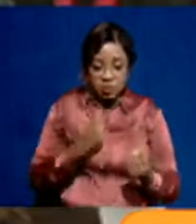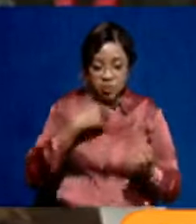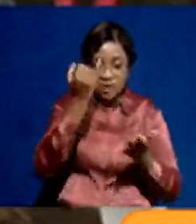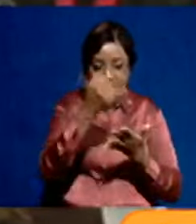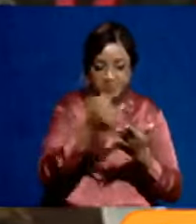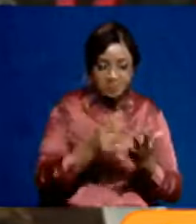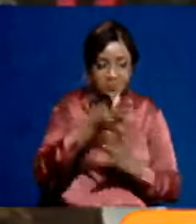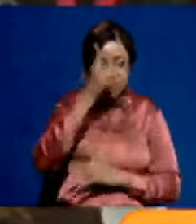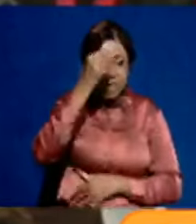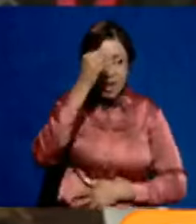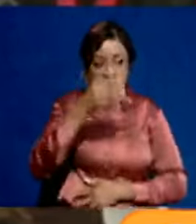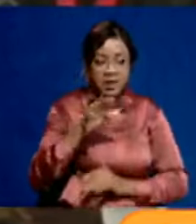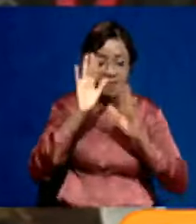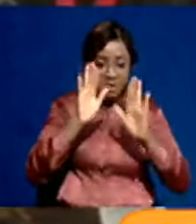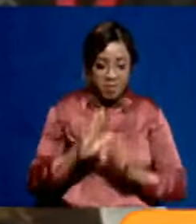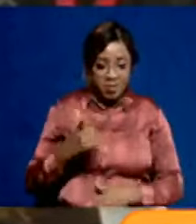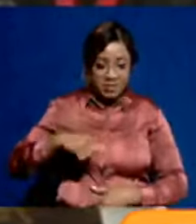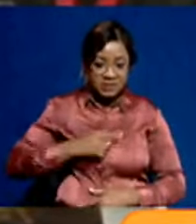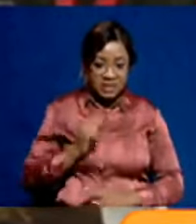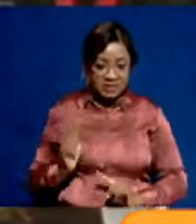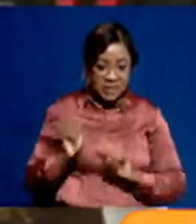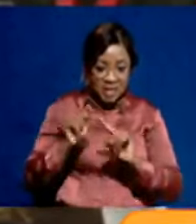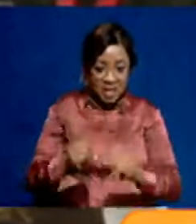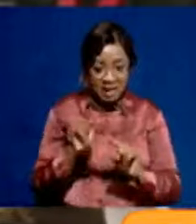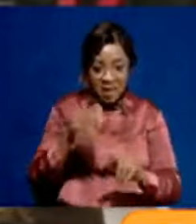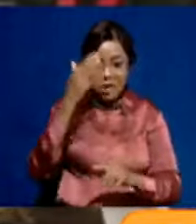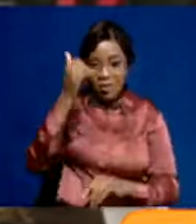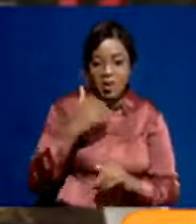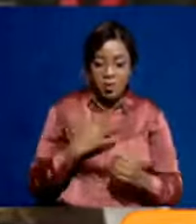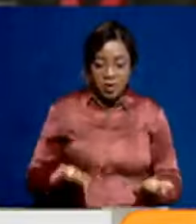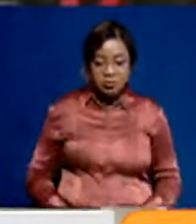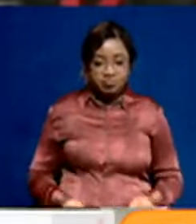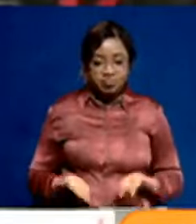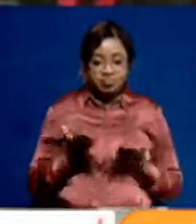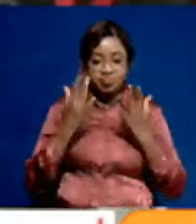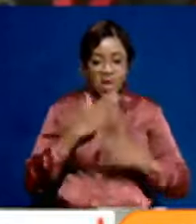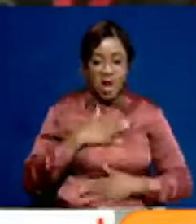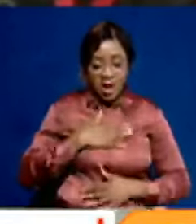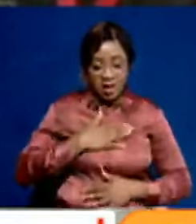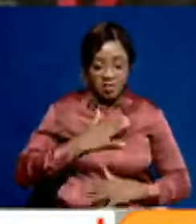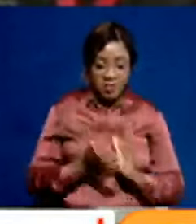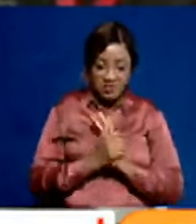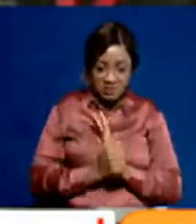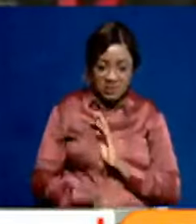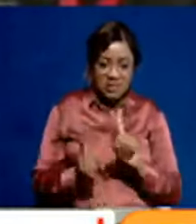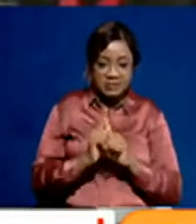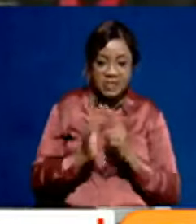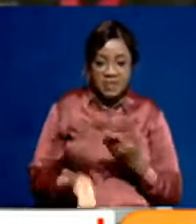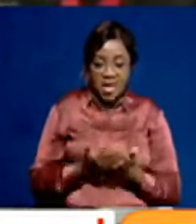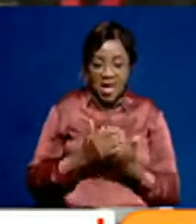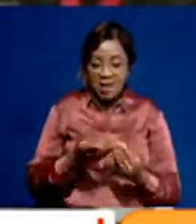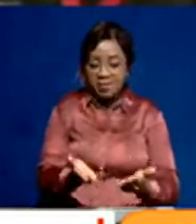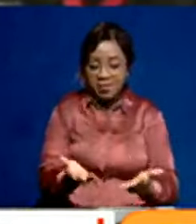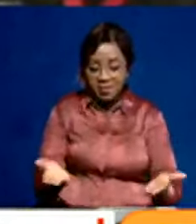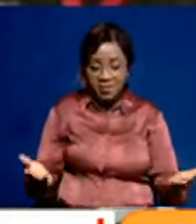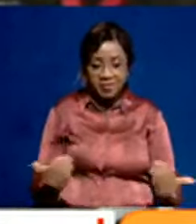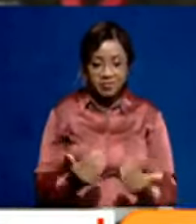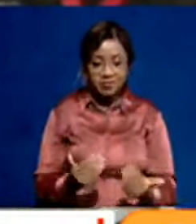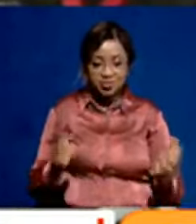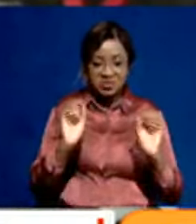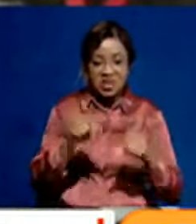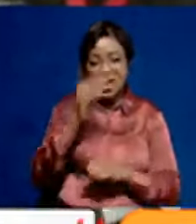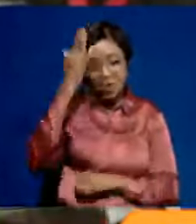muhimu sana tumekuja hapa ili kukuza talanta na kusaidia wale wachanga